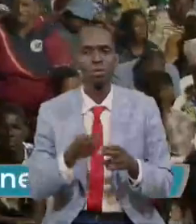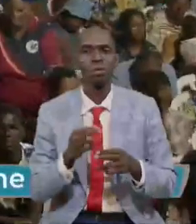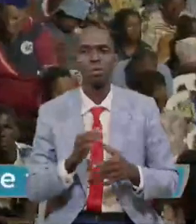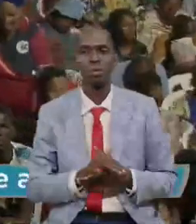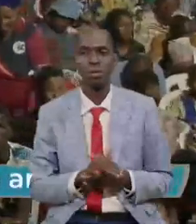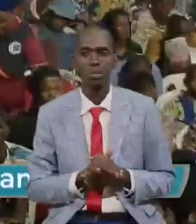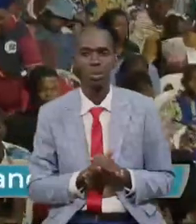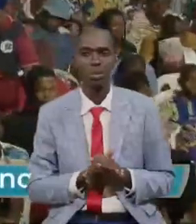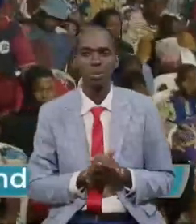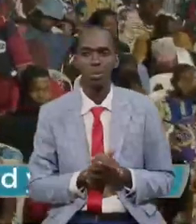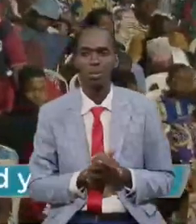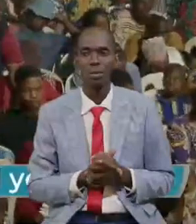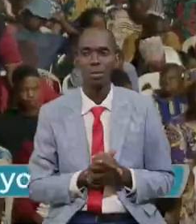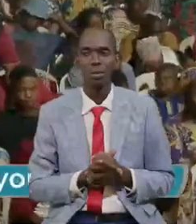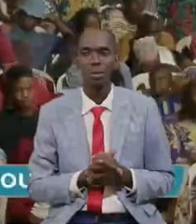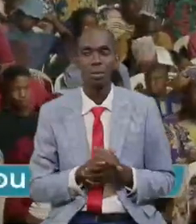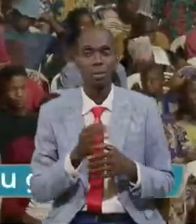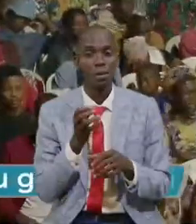soir.